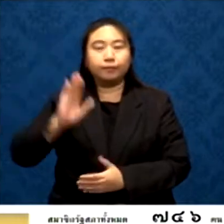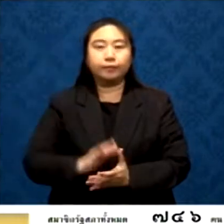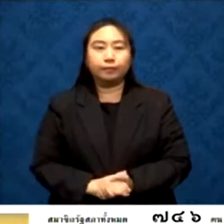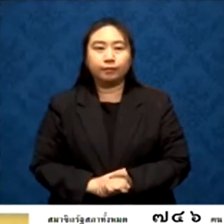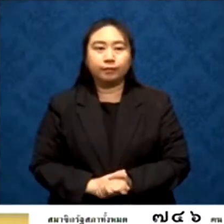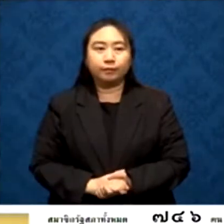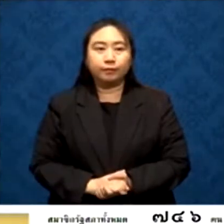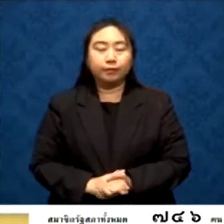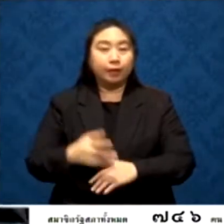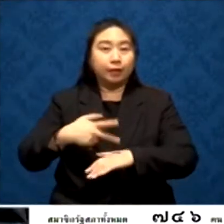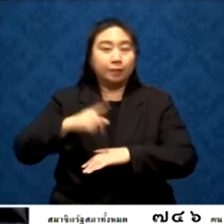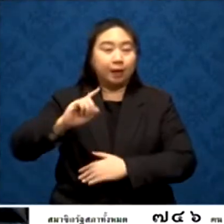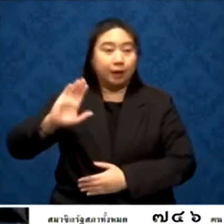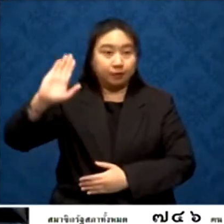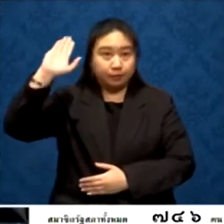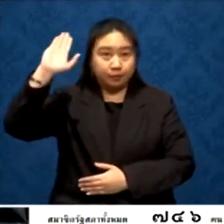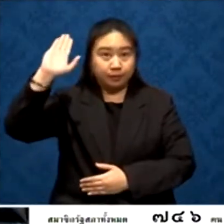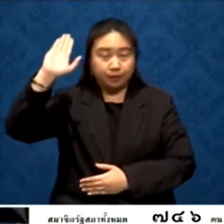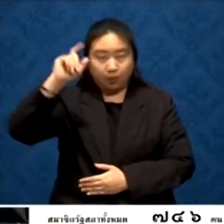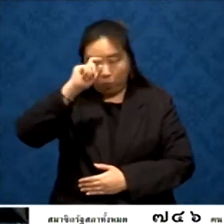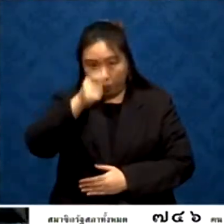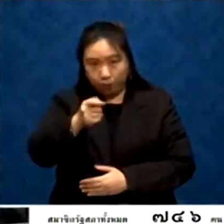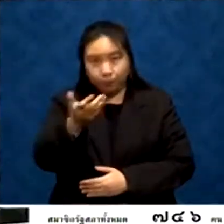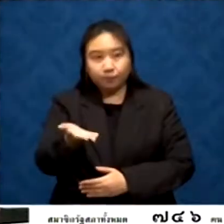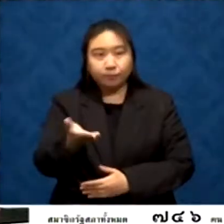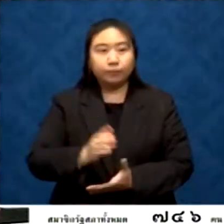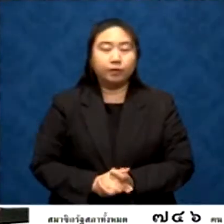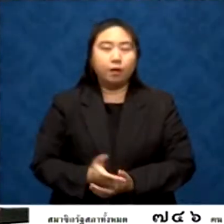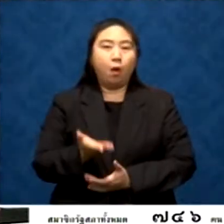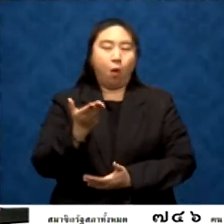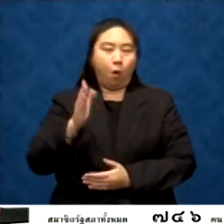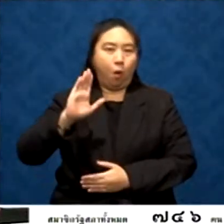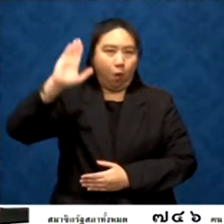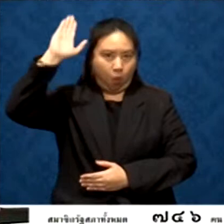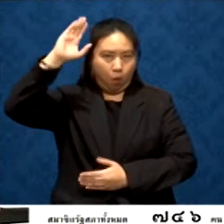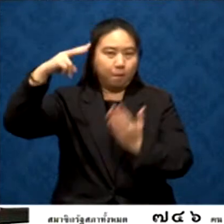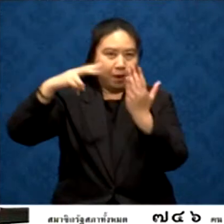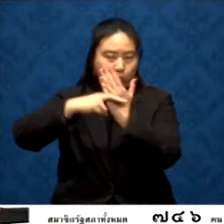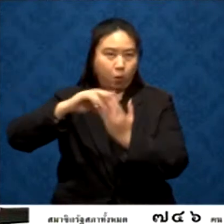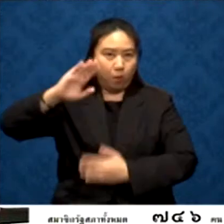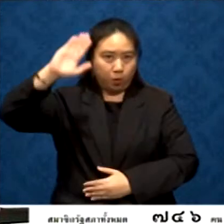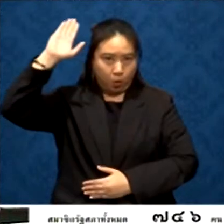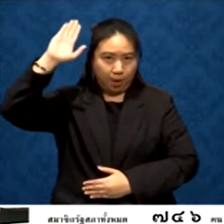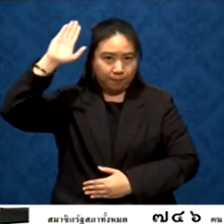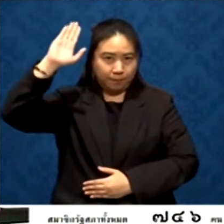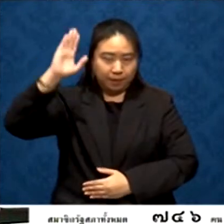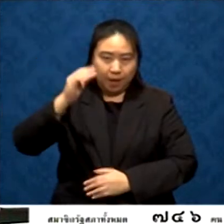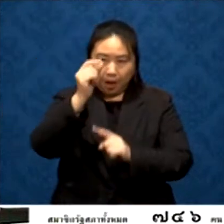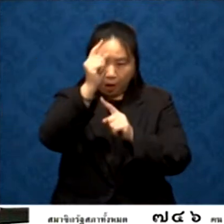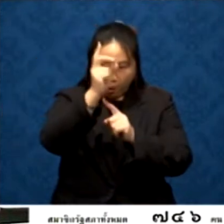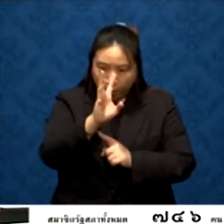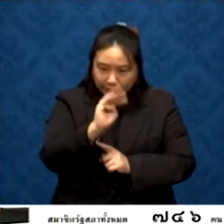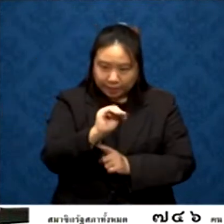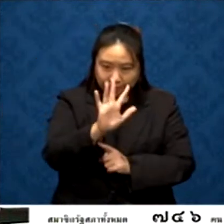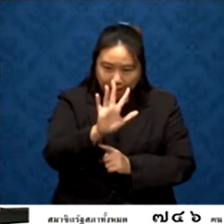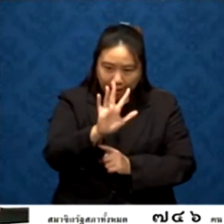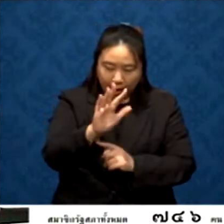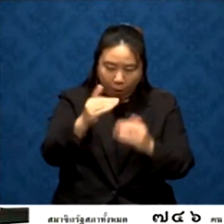ท่านประธานที่เคารพขออนุญาตประท้วงครับท่านประธานครับข้อ45วรรคที่2